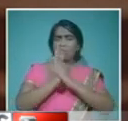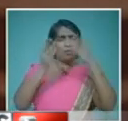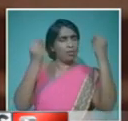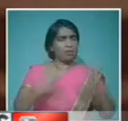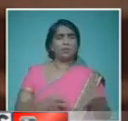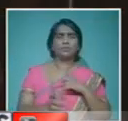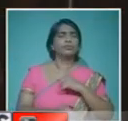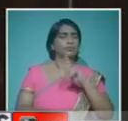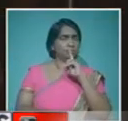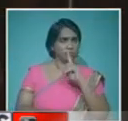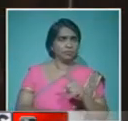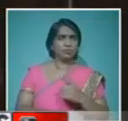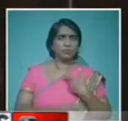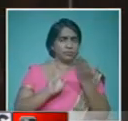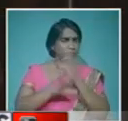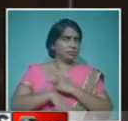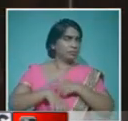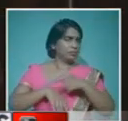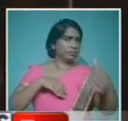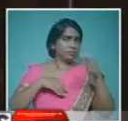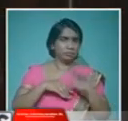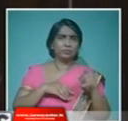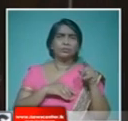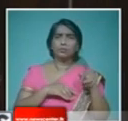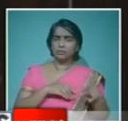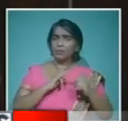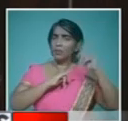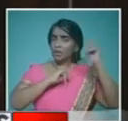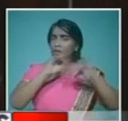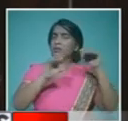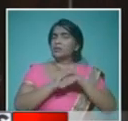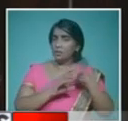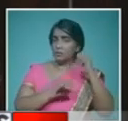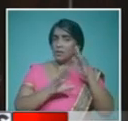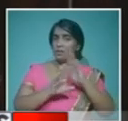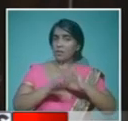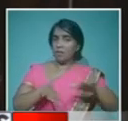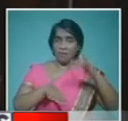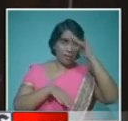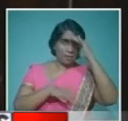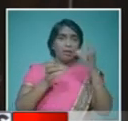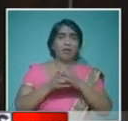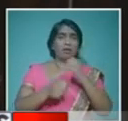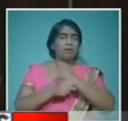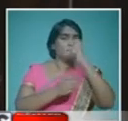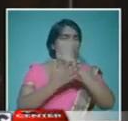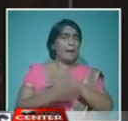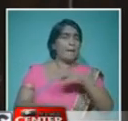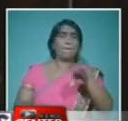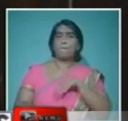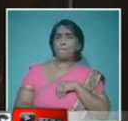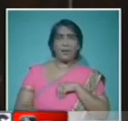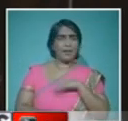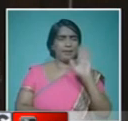කරු කතානායකතුමනි. පසුගිය කාලයේ පුරාවටම මේ විශ්වවිද්‍යාලවල සමහර ශිෂ්‍ය නායකෝ ආණ්ඩුක්‍රම ව්‍යවස්ථාව පිළිගන්නේ නැහැ